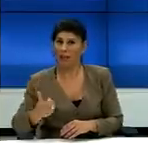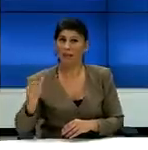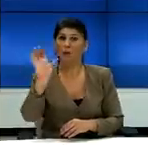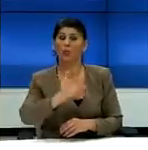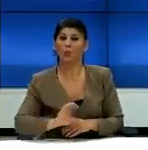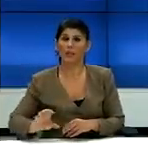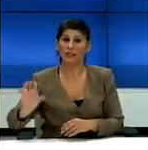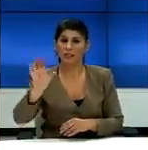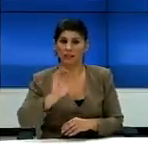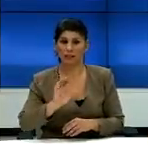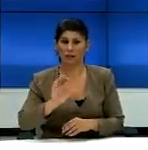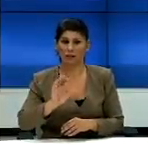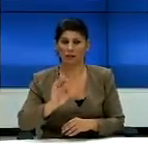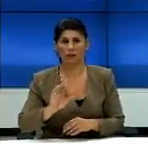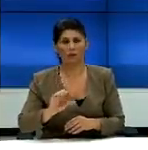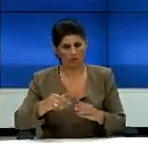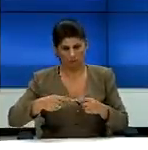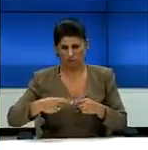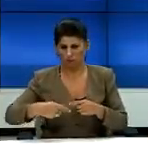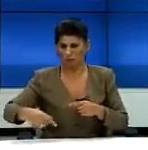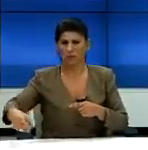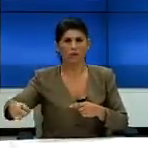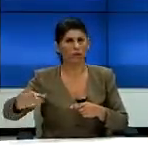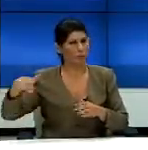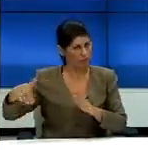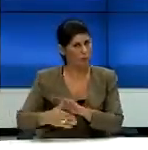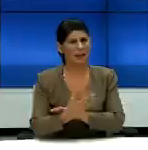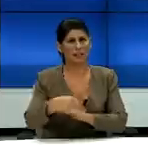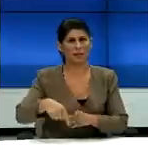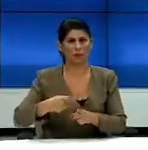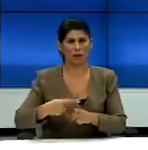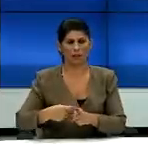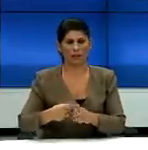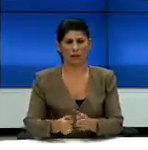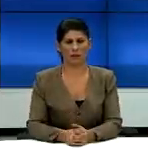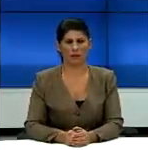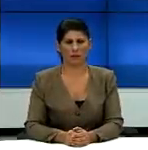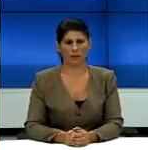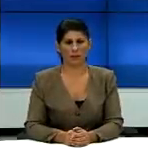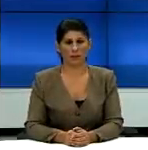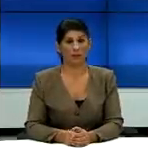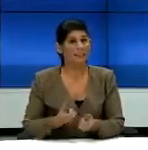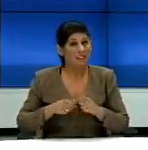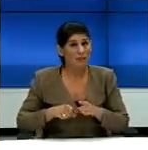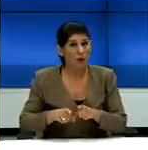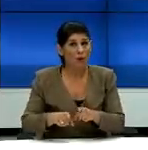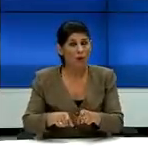που στο κύκλο της σεζόν θα έχουν περάσει στη χώρα, έτσι. Και ταυτόχρονα